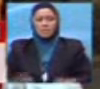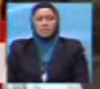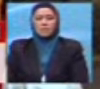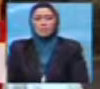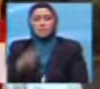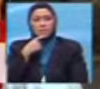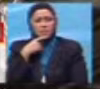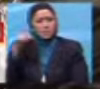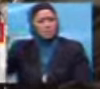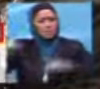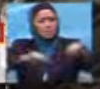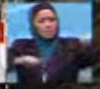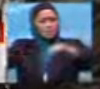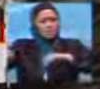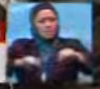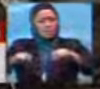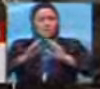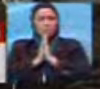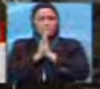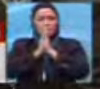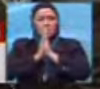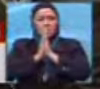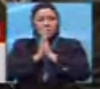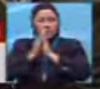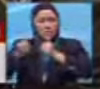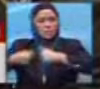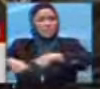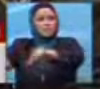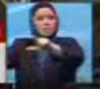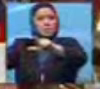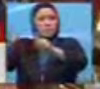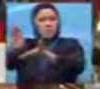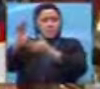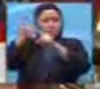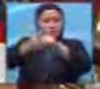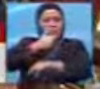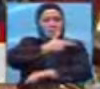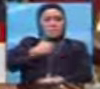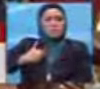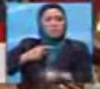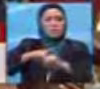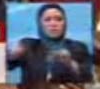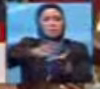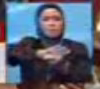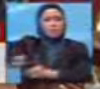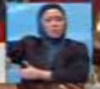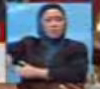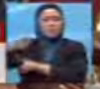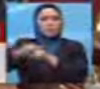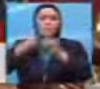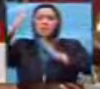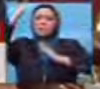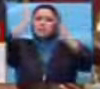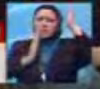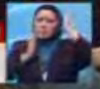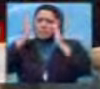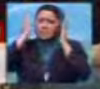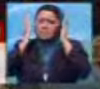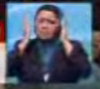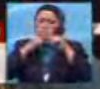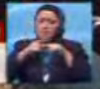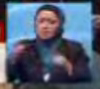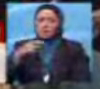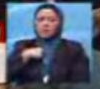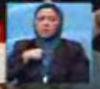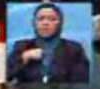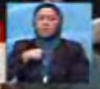yang hanya membenarkan bantuan dari Indonesia sebaliknya menolak bantuan dari Malaysia. Kekesalan tambah menebal apabila kerajaan Myanmar